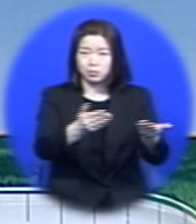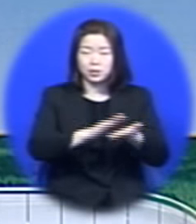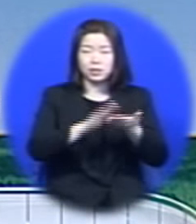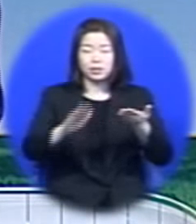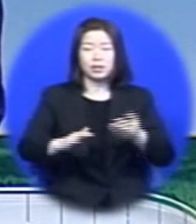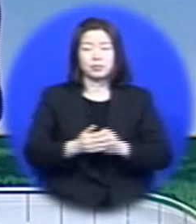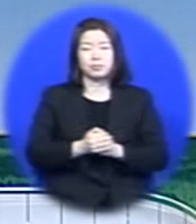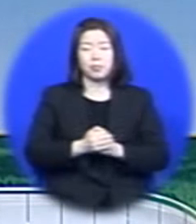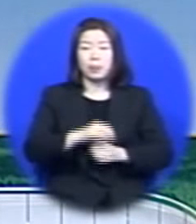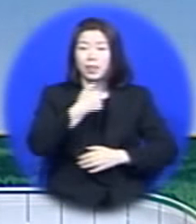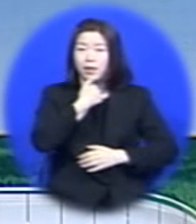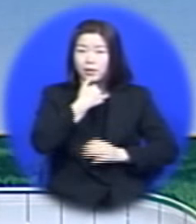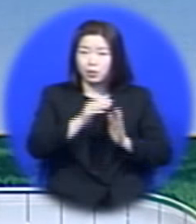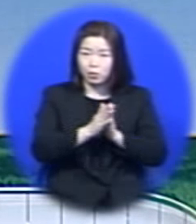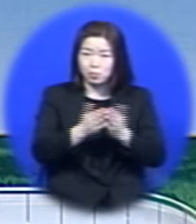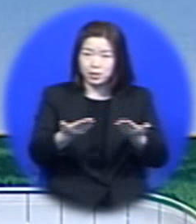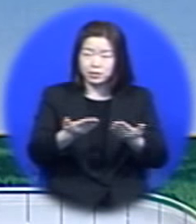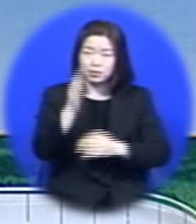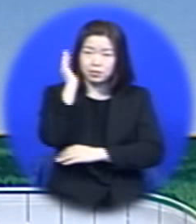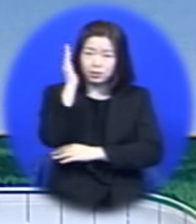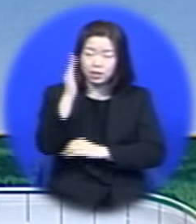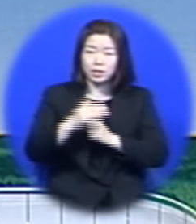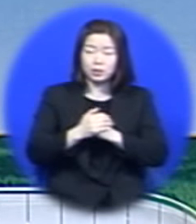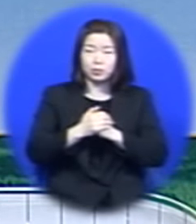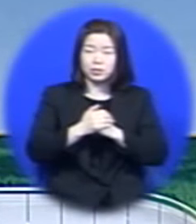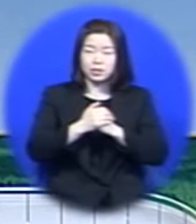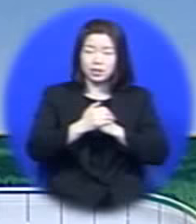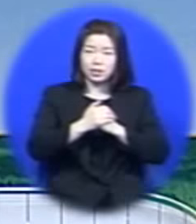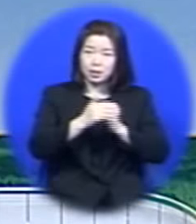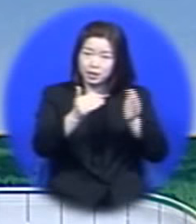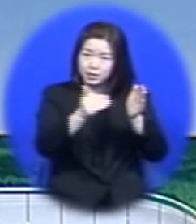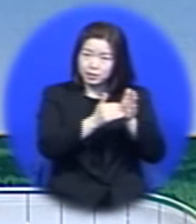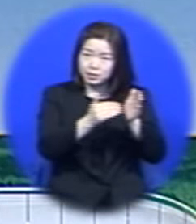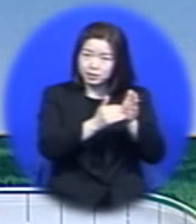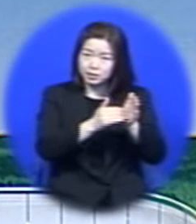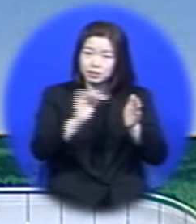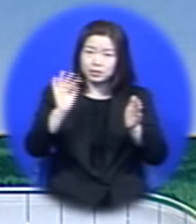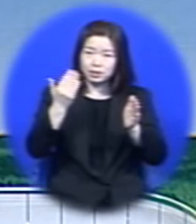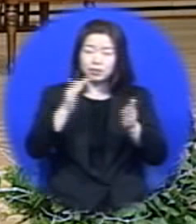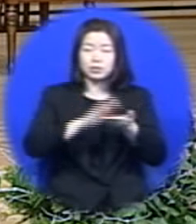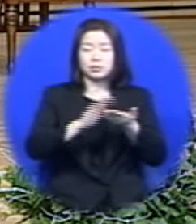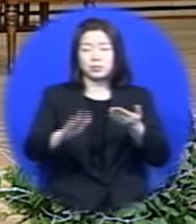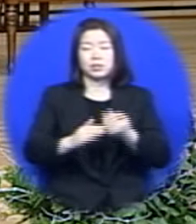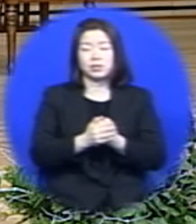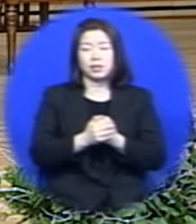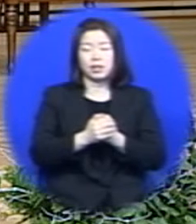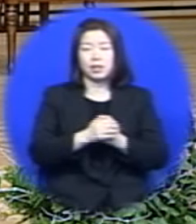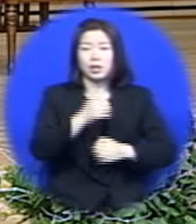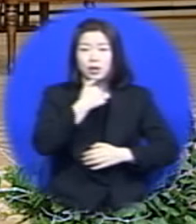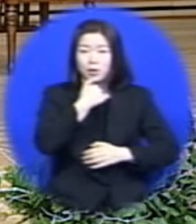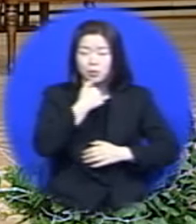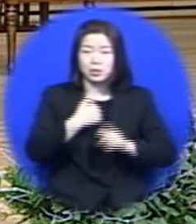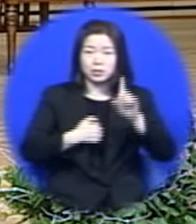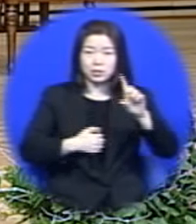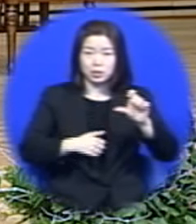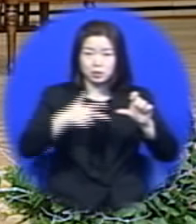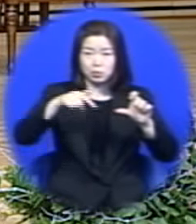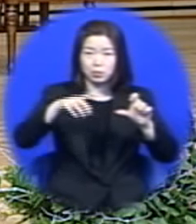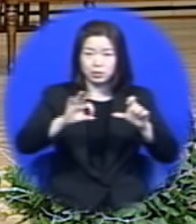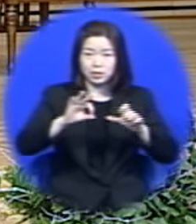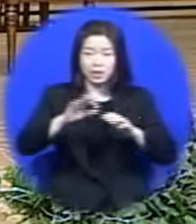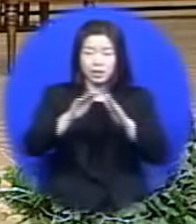이제 로마서 강해도 거의 마무리가 되어 갑니다. 이 로마서 15장은 내용상으로